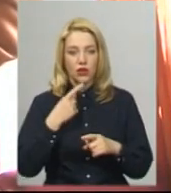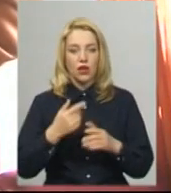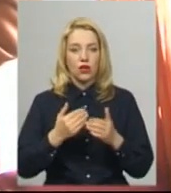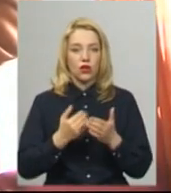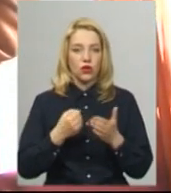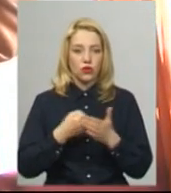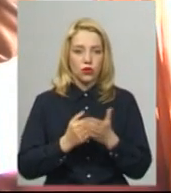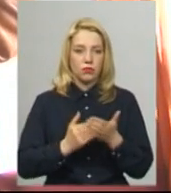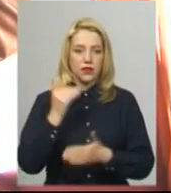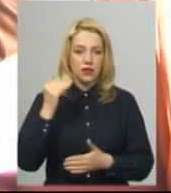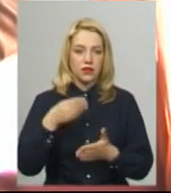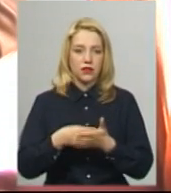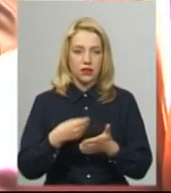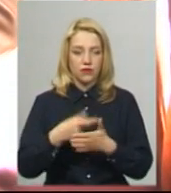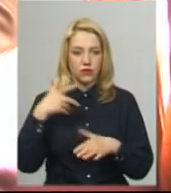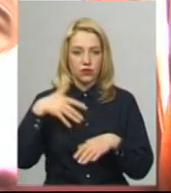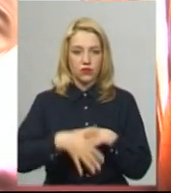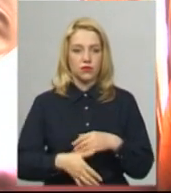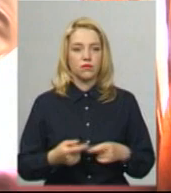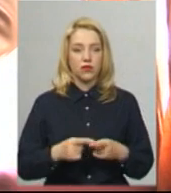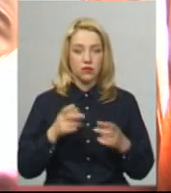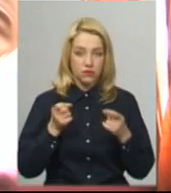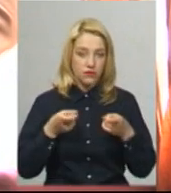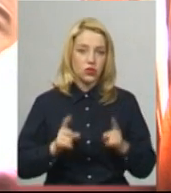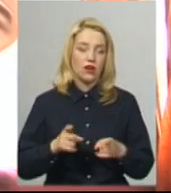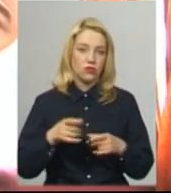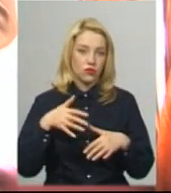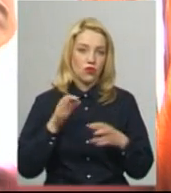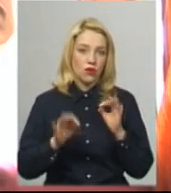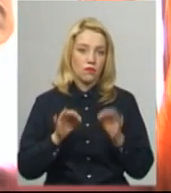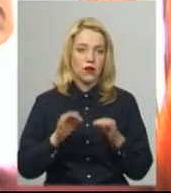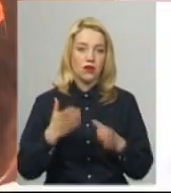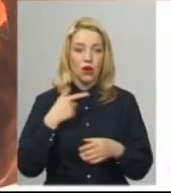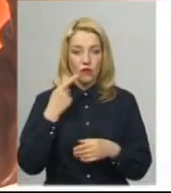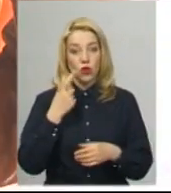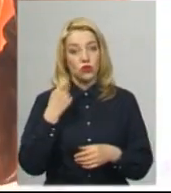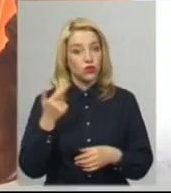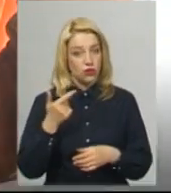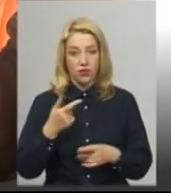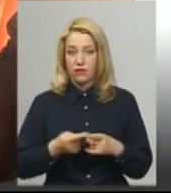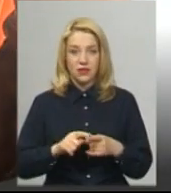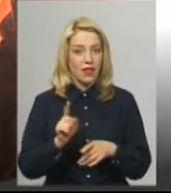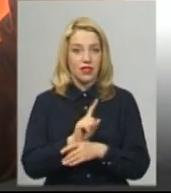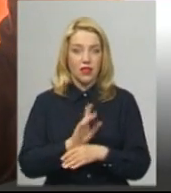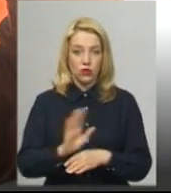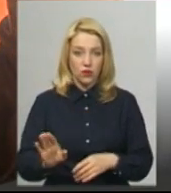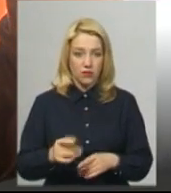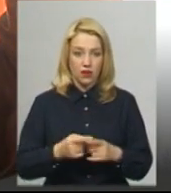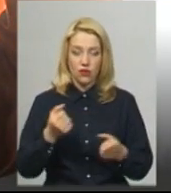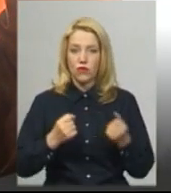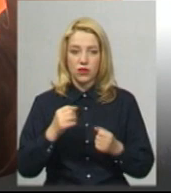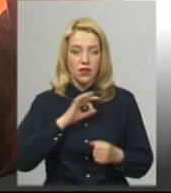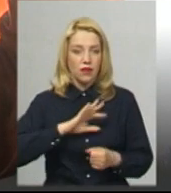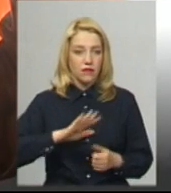тарифів ставиться з розумінням. Звичайно, нормально. Але якщо скажуть 100 гривень, то це вже ненормально буде. Водіям їм невигідно